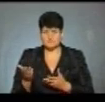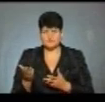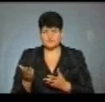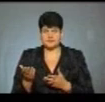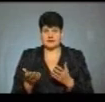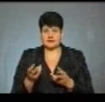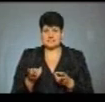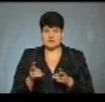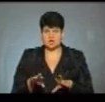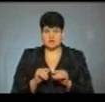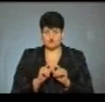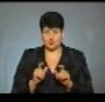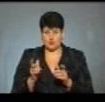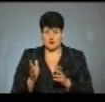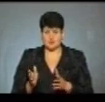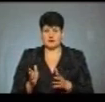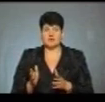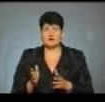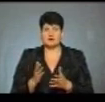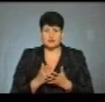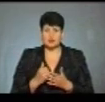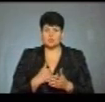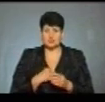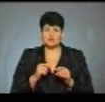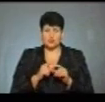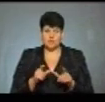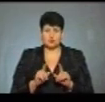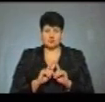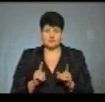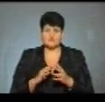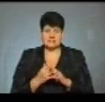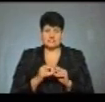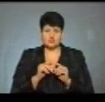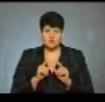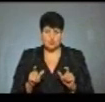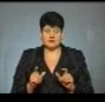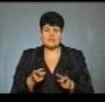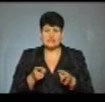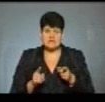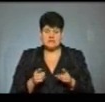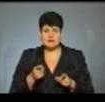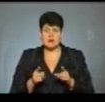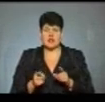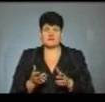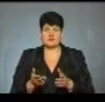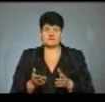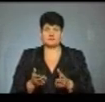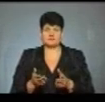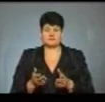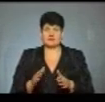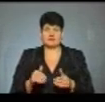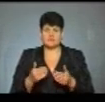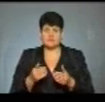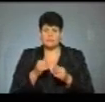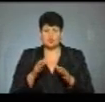але залишайтесь в школі. Тому що є в нас школи, особливо сільські школи, які насправді не можуть вже